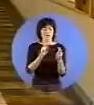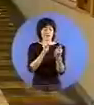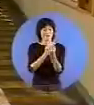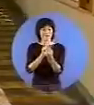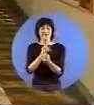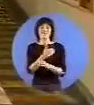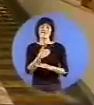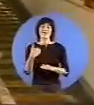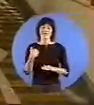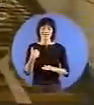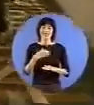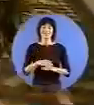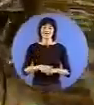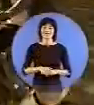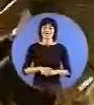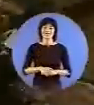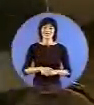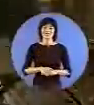ね。